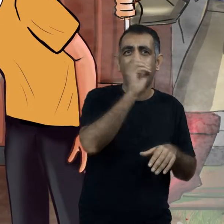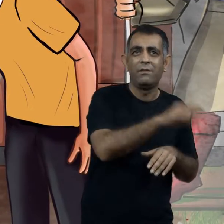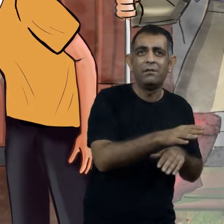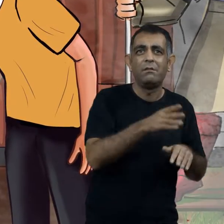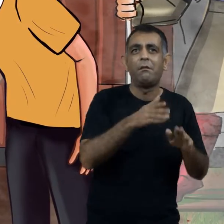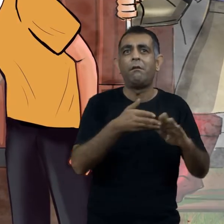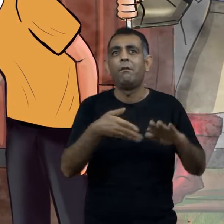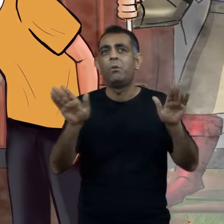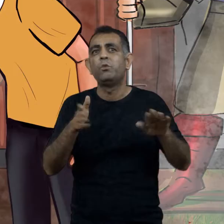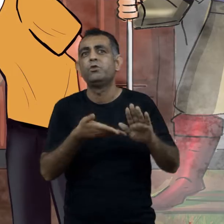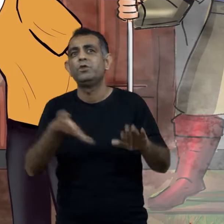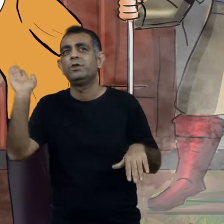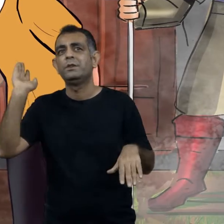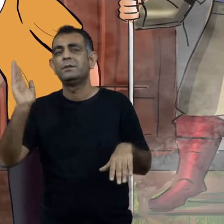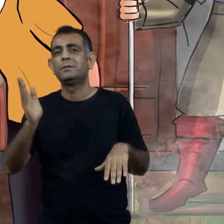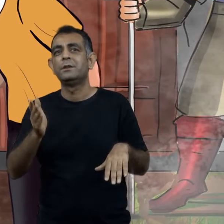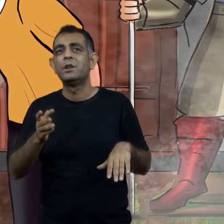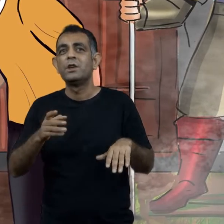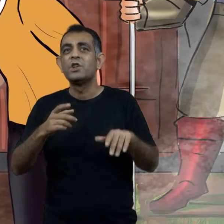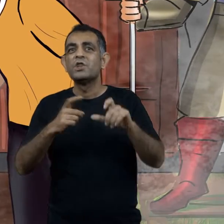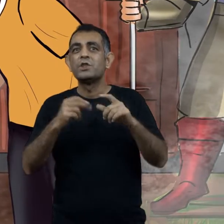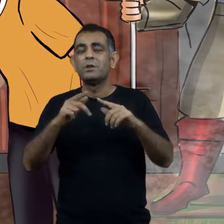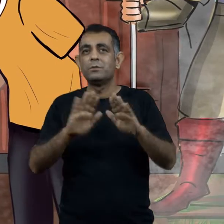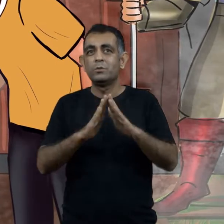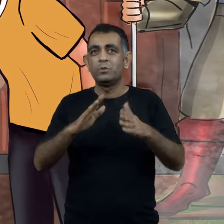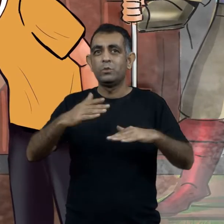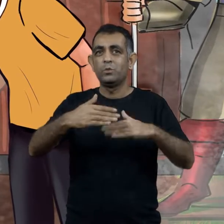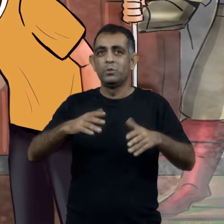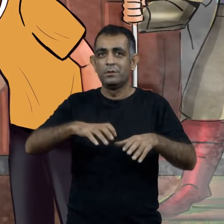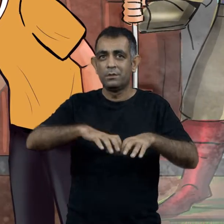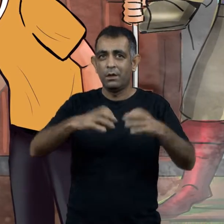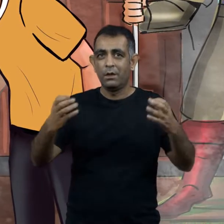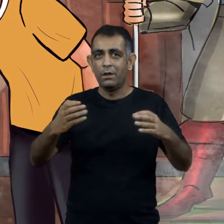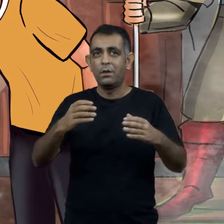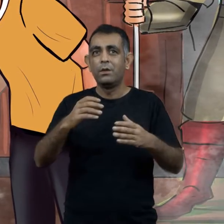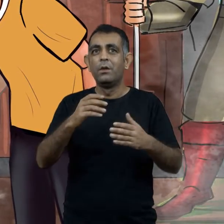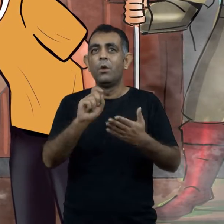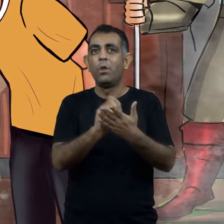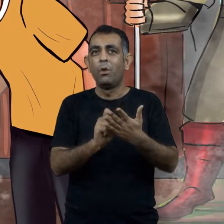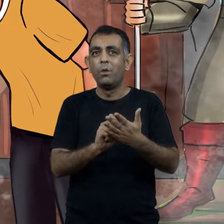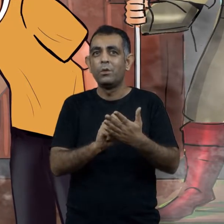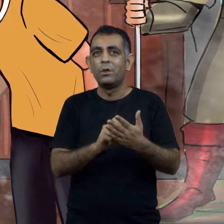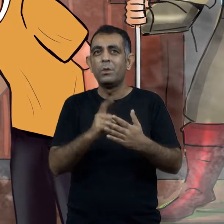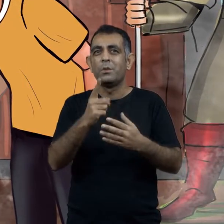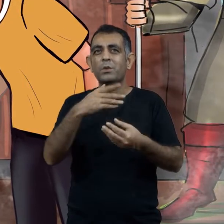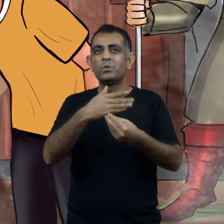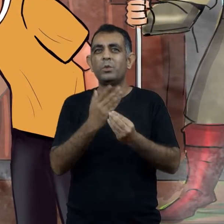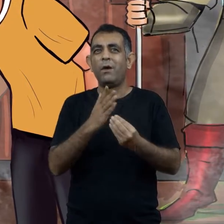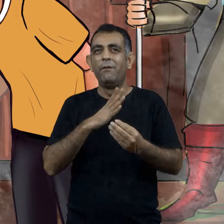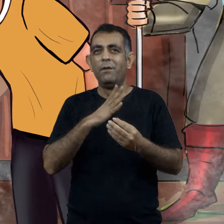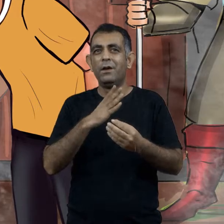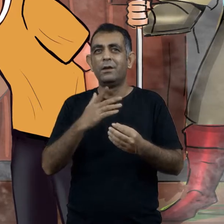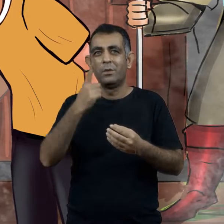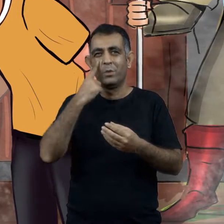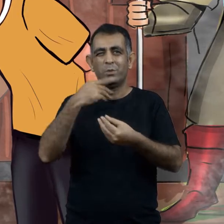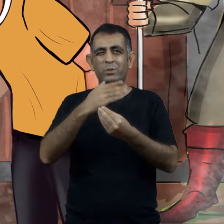Sonra kanatlanıp gökyüzünde kayboldu. Şirin kutuyu açtı. Kutuda bir not, bir de